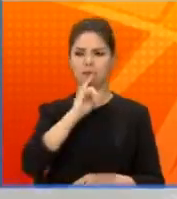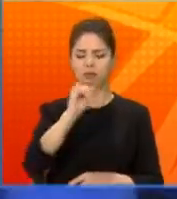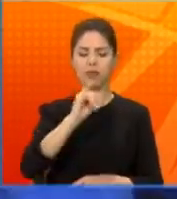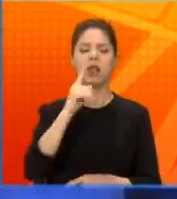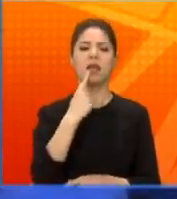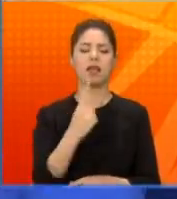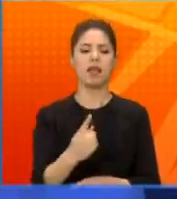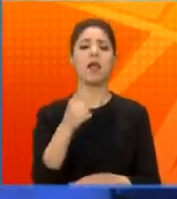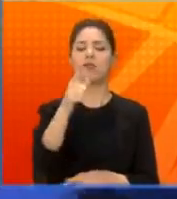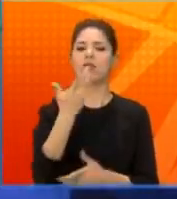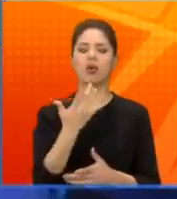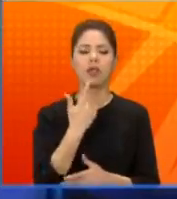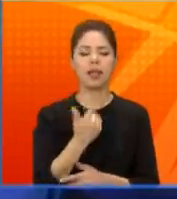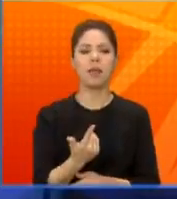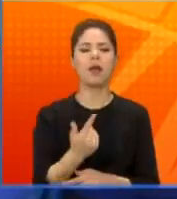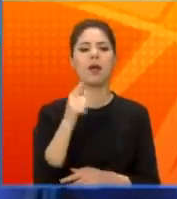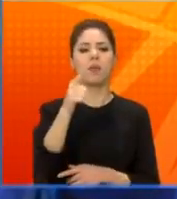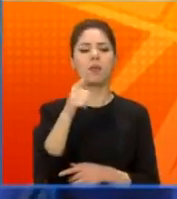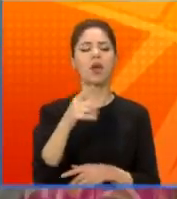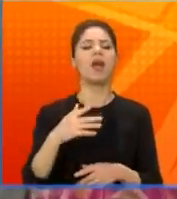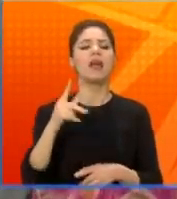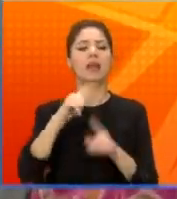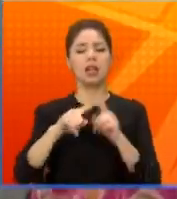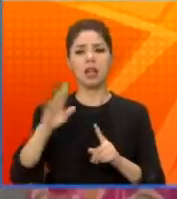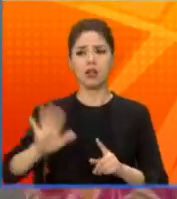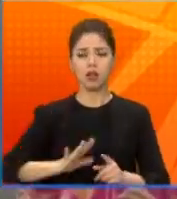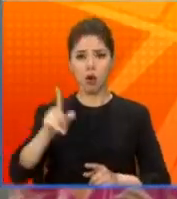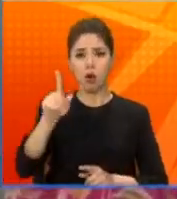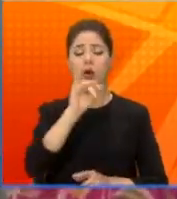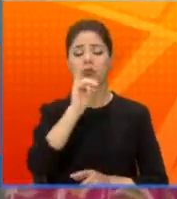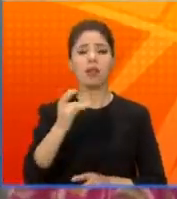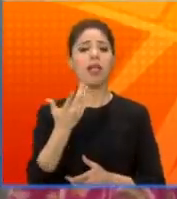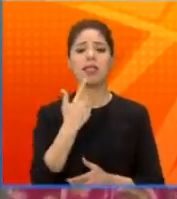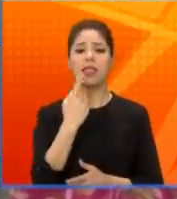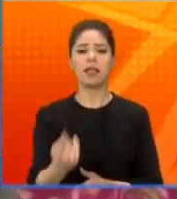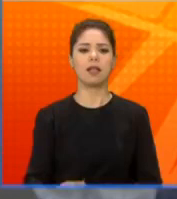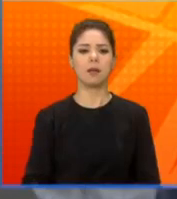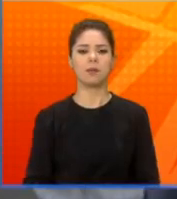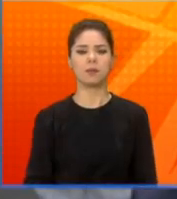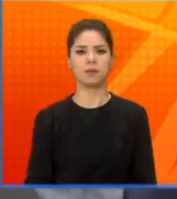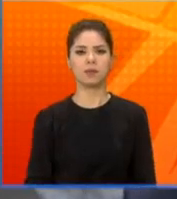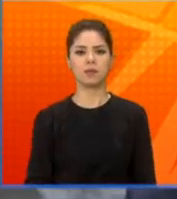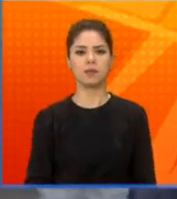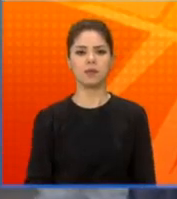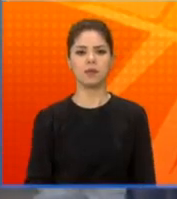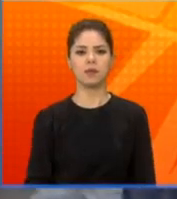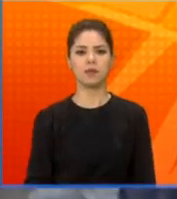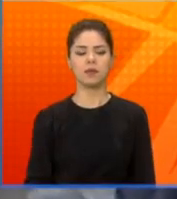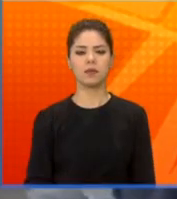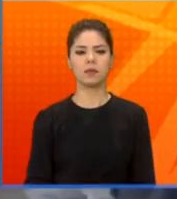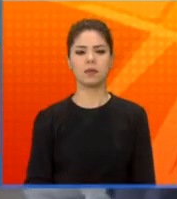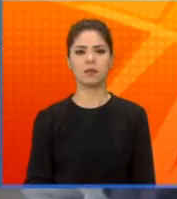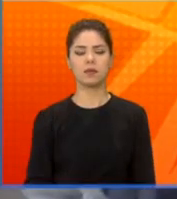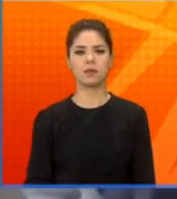eleştirisinde bulundu. Bahçeli, Kılıçdaroğlu'nu pişmiş aşa su katmakla suçladı. CHP hezimete uğrayacak, belediyeler